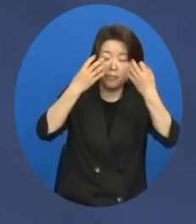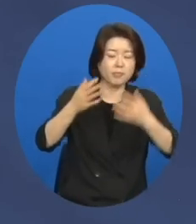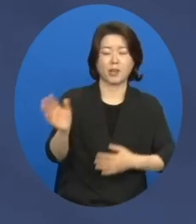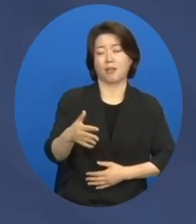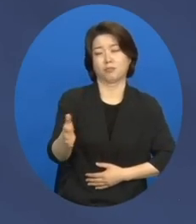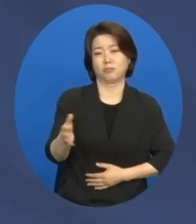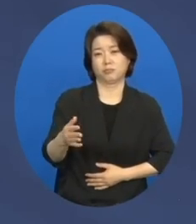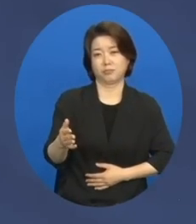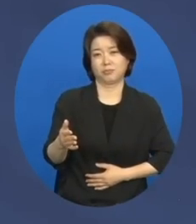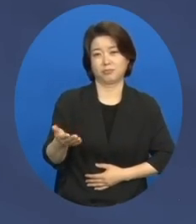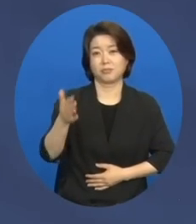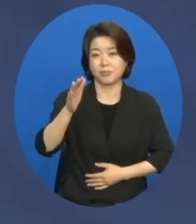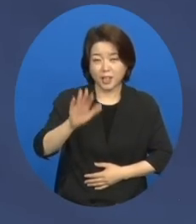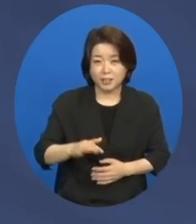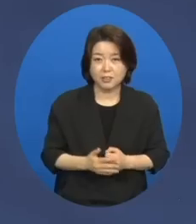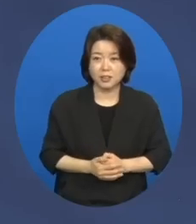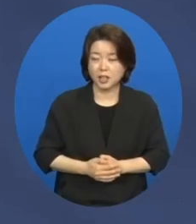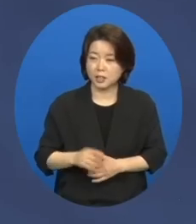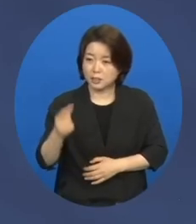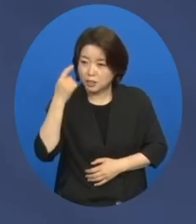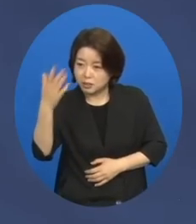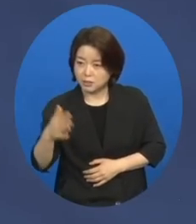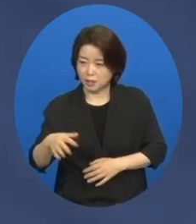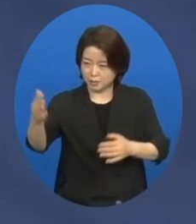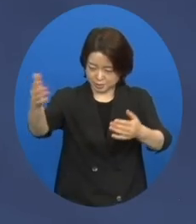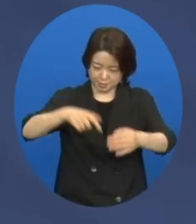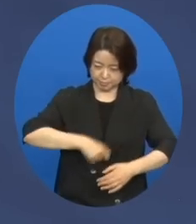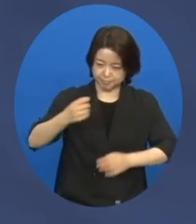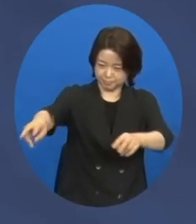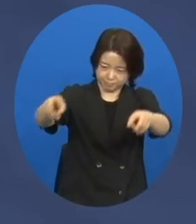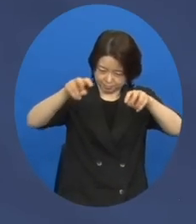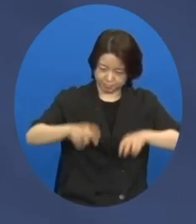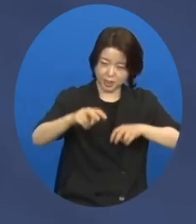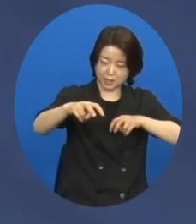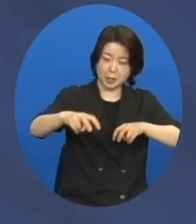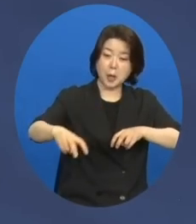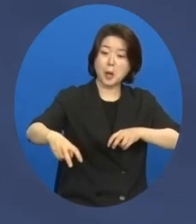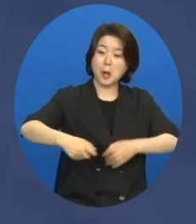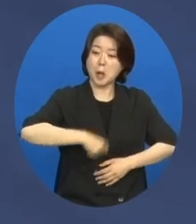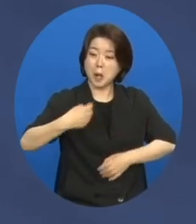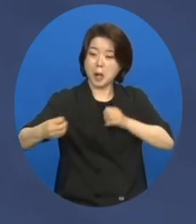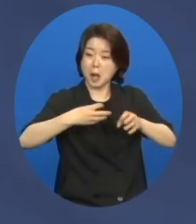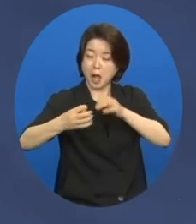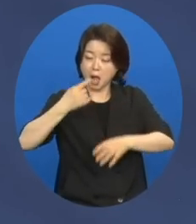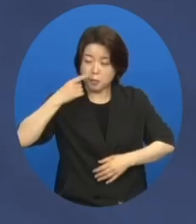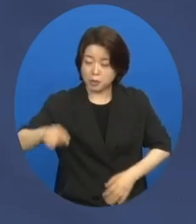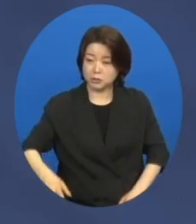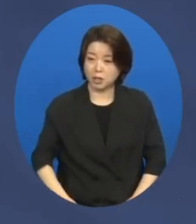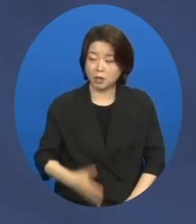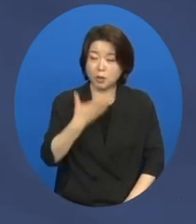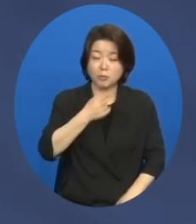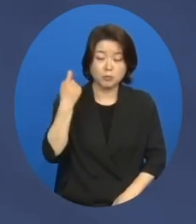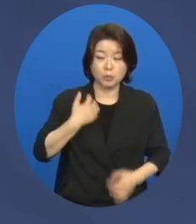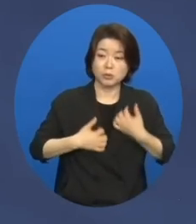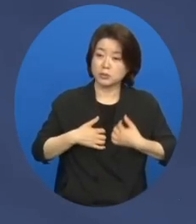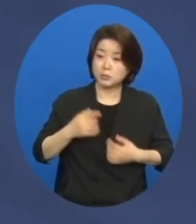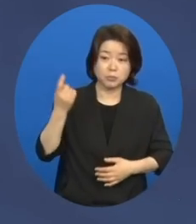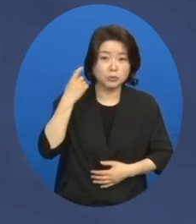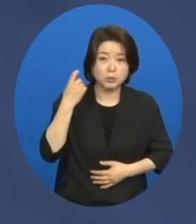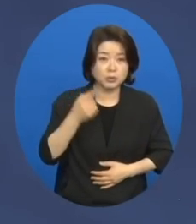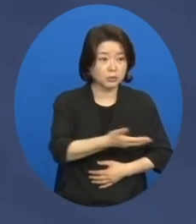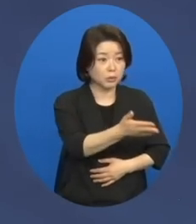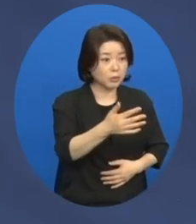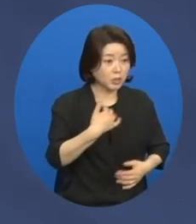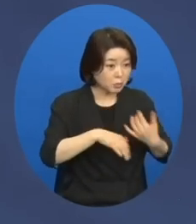없어. 그런데 얘기를 이렇게 탁 꿰놓고 직바로 이렇게 얘기를 하다 보니까 복음은 기쁜 소식인데 기쁘세요?